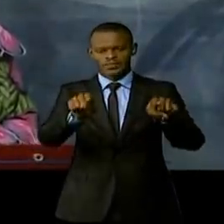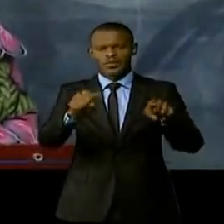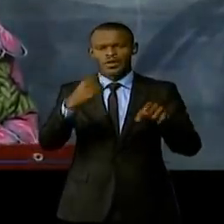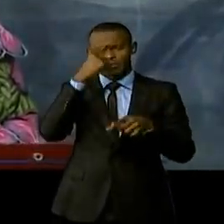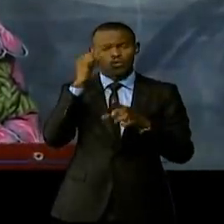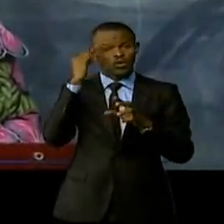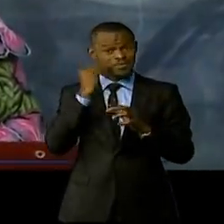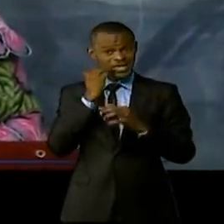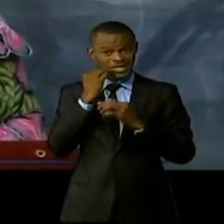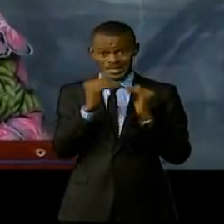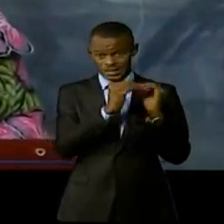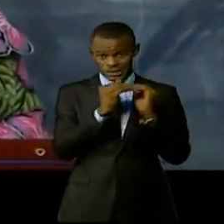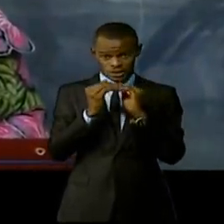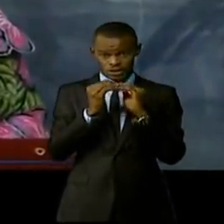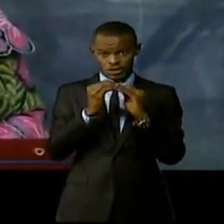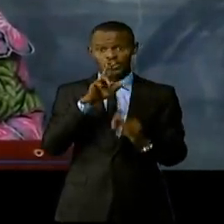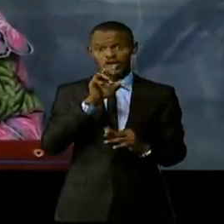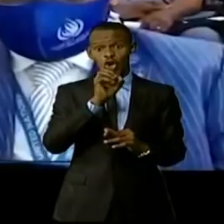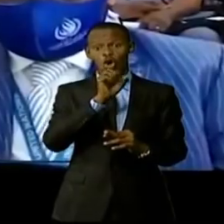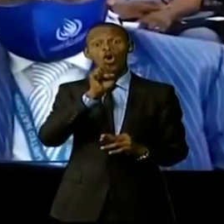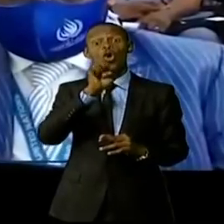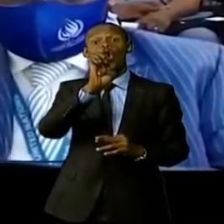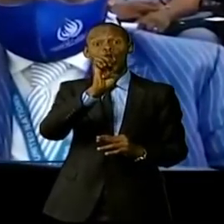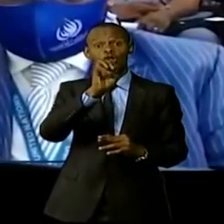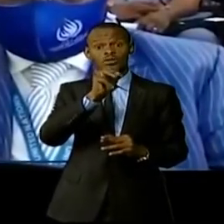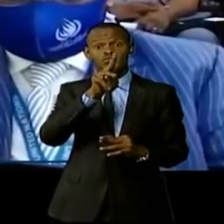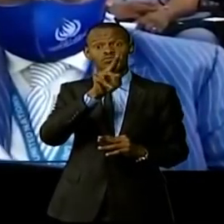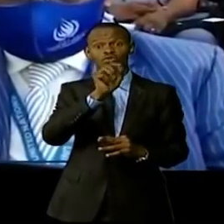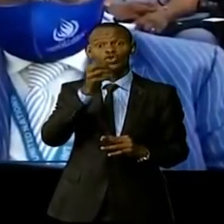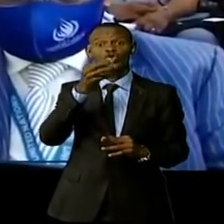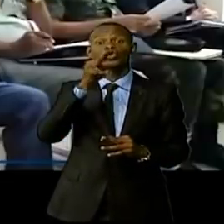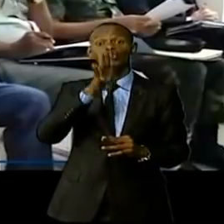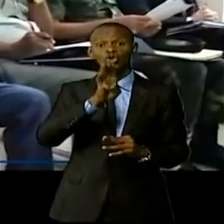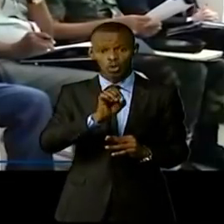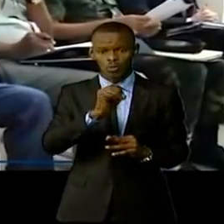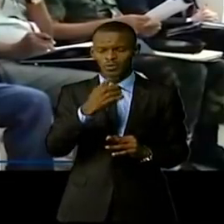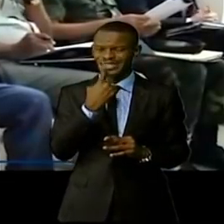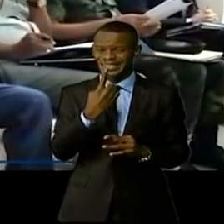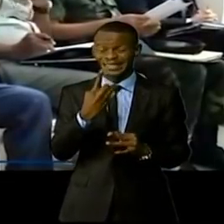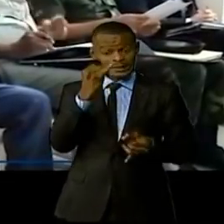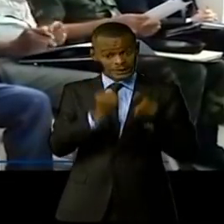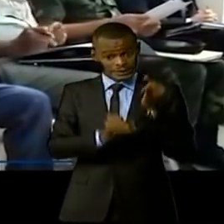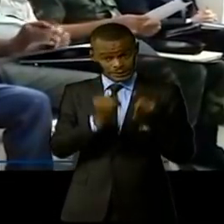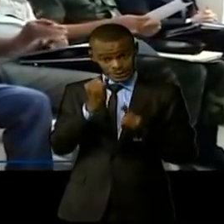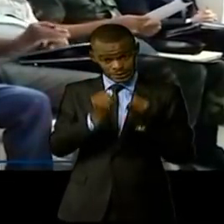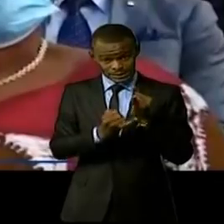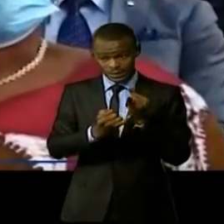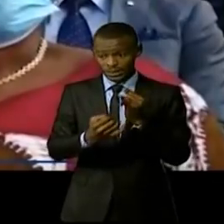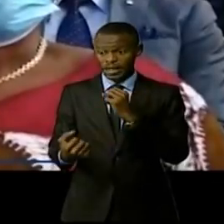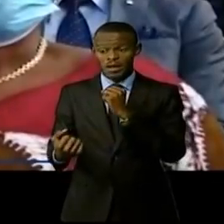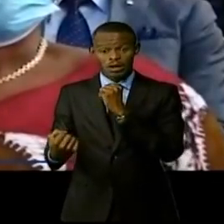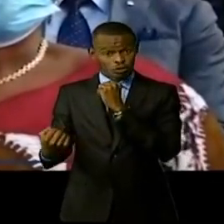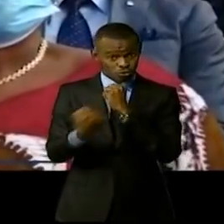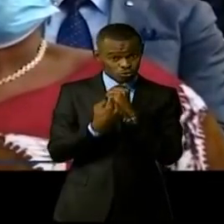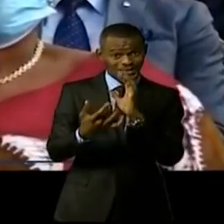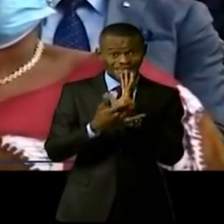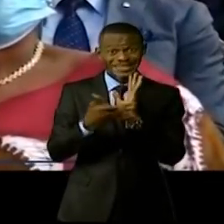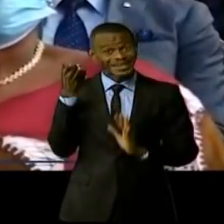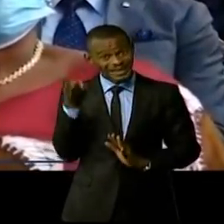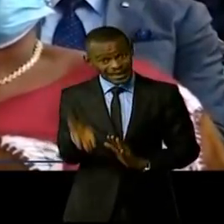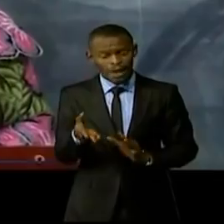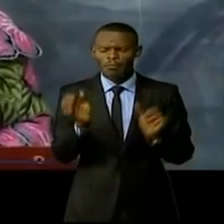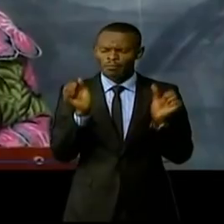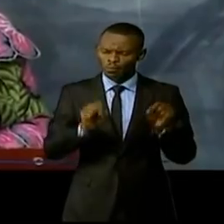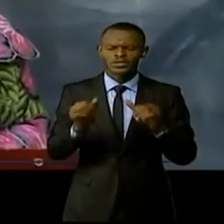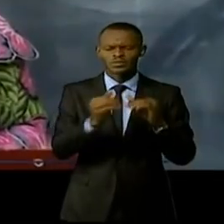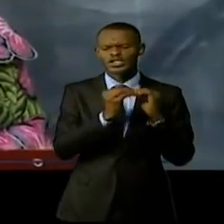Mutombo, lorsque l'engagement politique est associé à un appui technique, il y a moyen de faire triompher la justice. A noter que cette réunion a